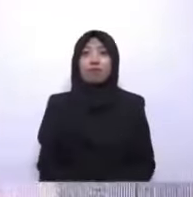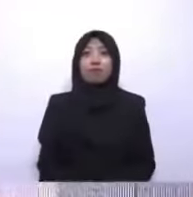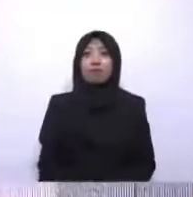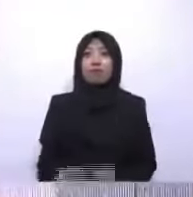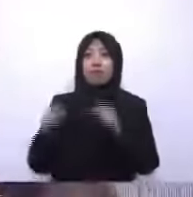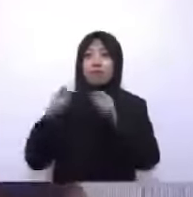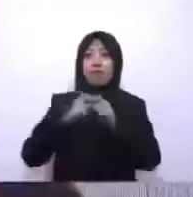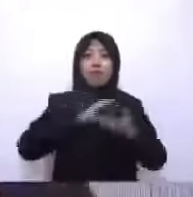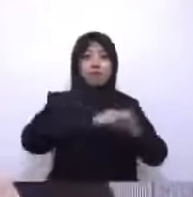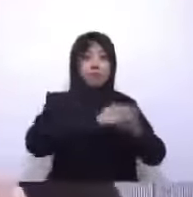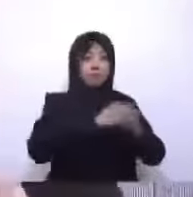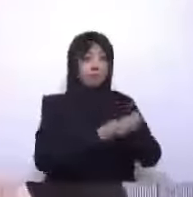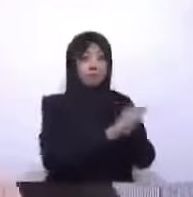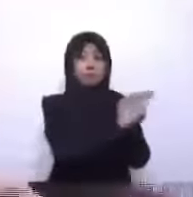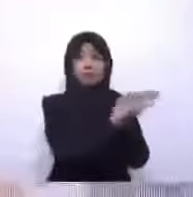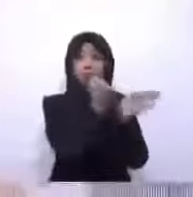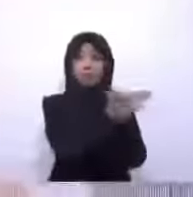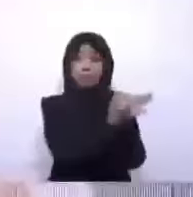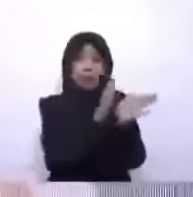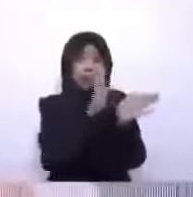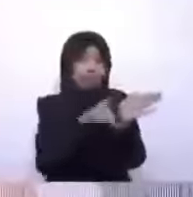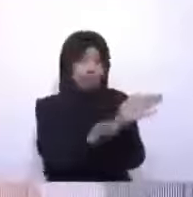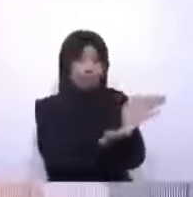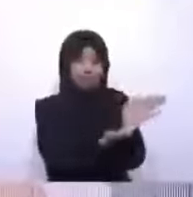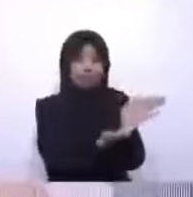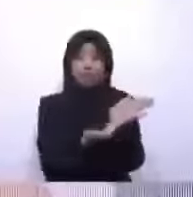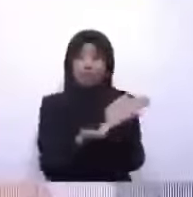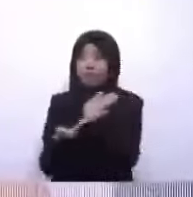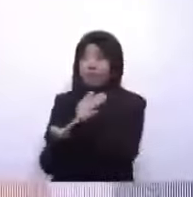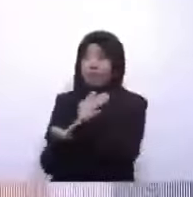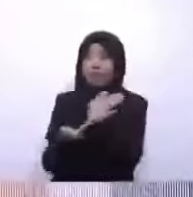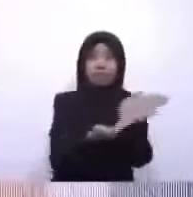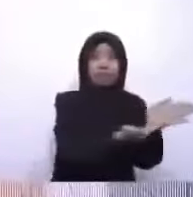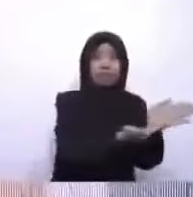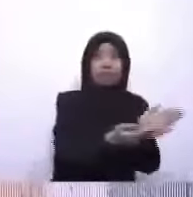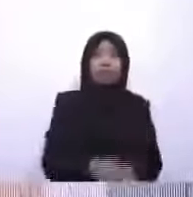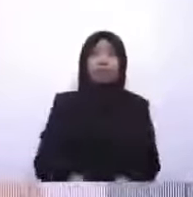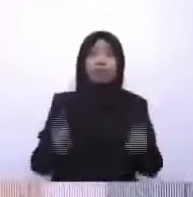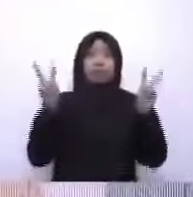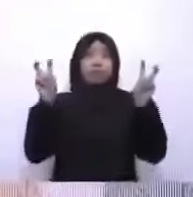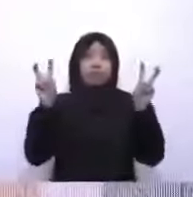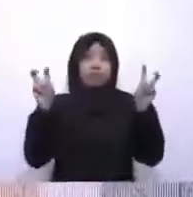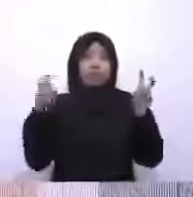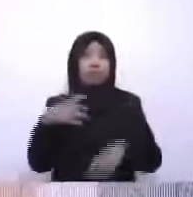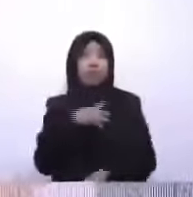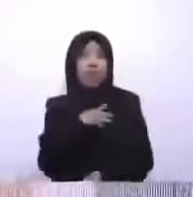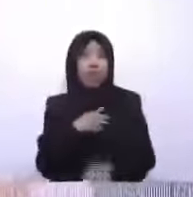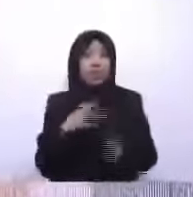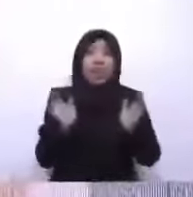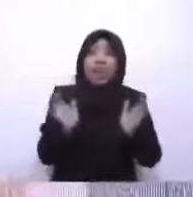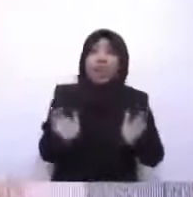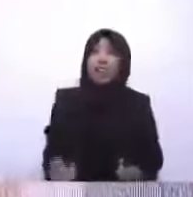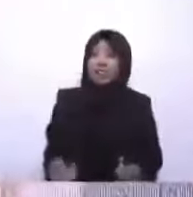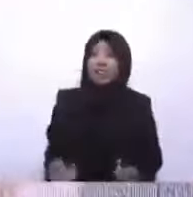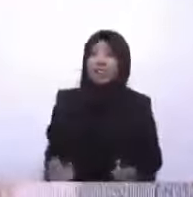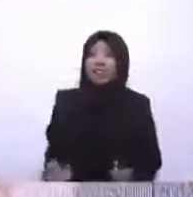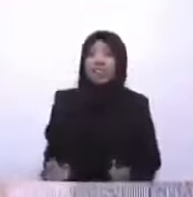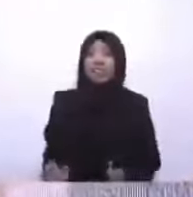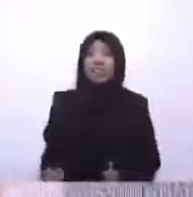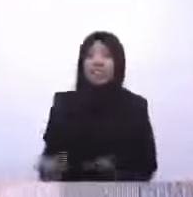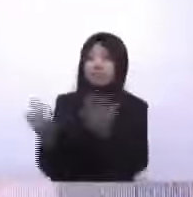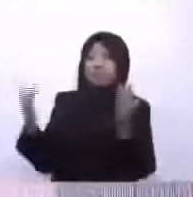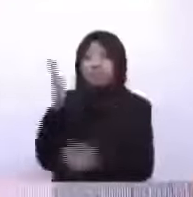B. Masih tersegel ya. Judulnya Mentalitas dan Karakter Generasi